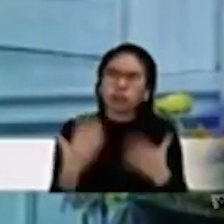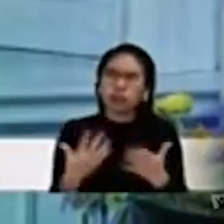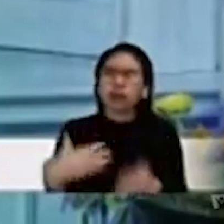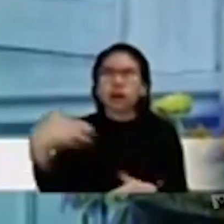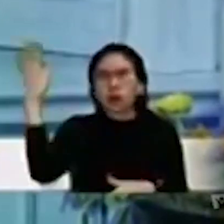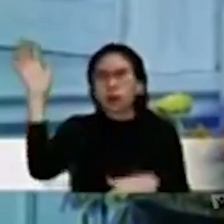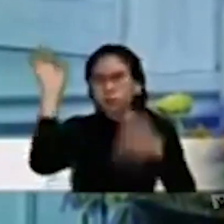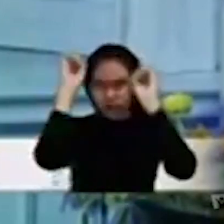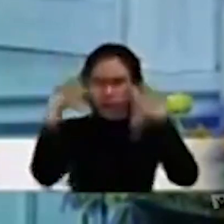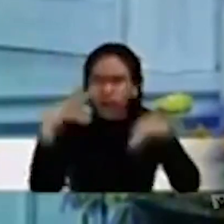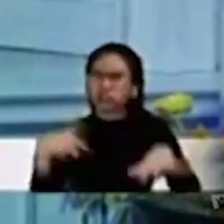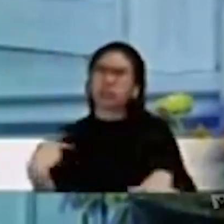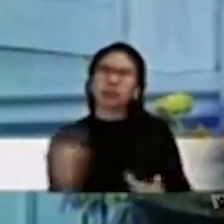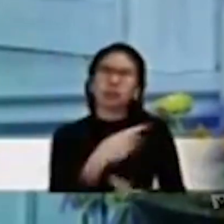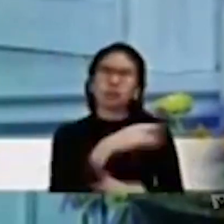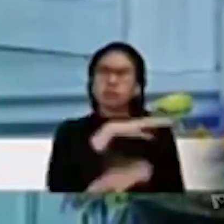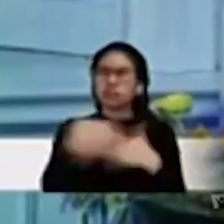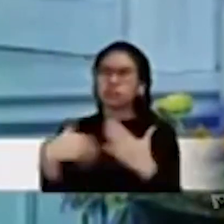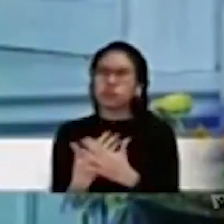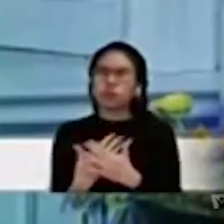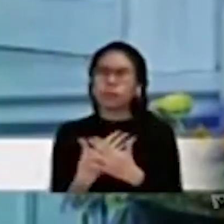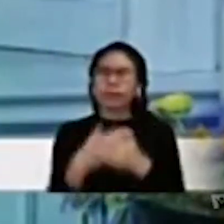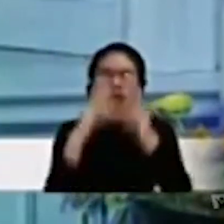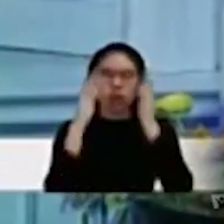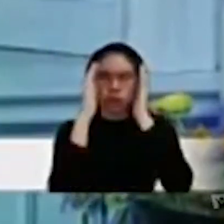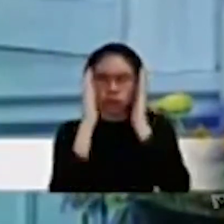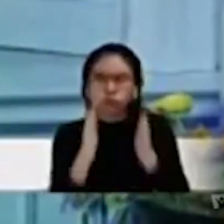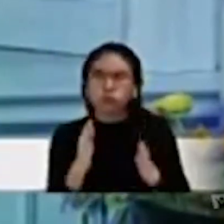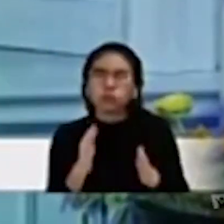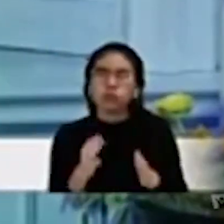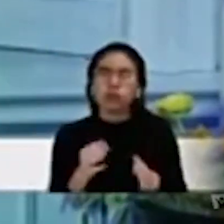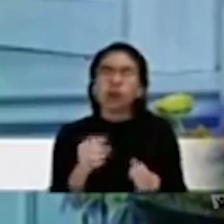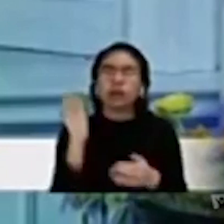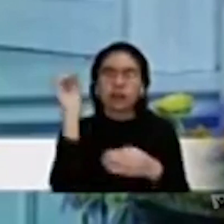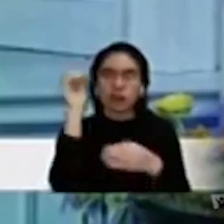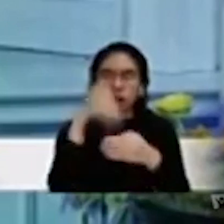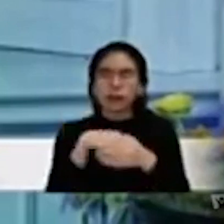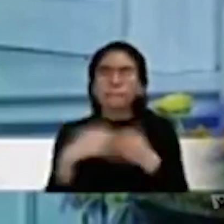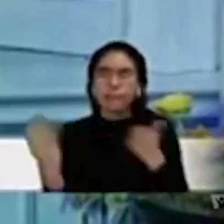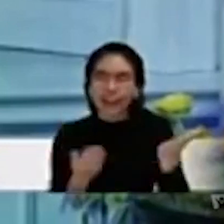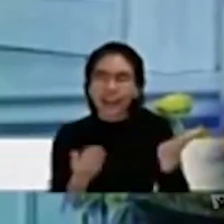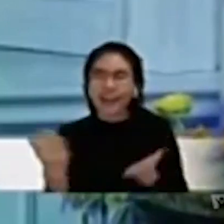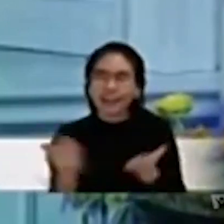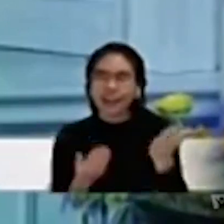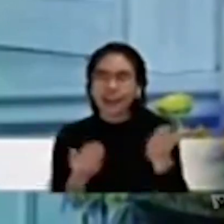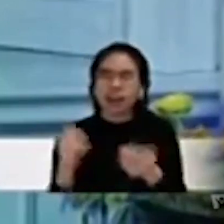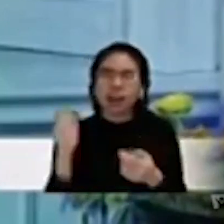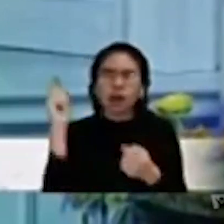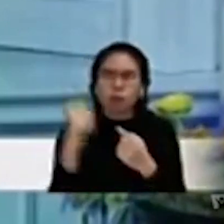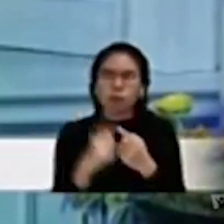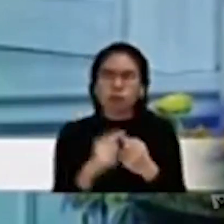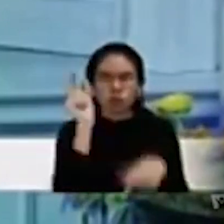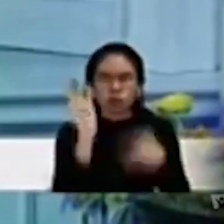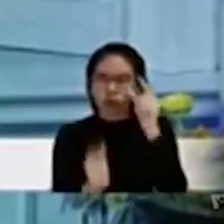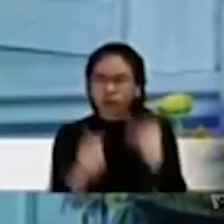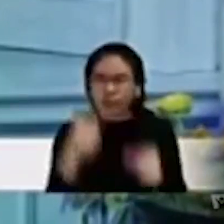terutama dalam memberikan pelayanan yang terbaik bagi pasien-pasien yang mempercayakan dirinya untuk memperoleh jamahan kesembuhan di tempat